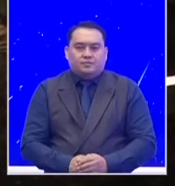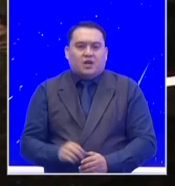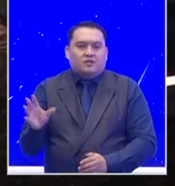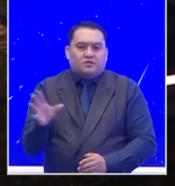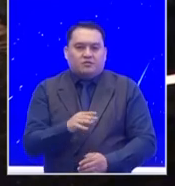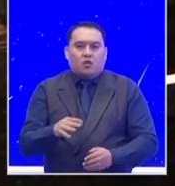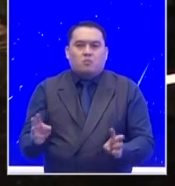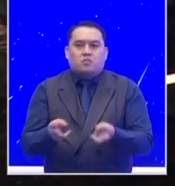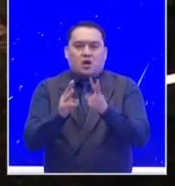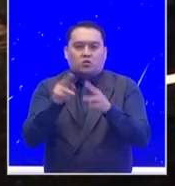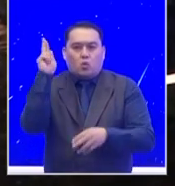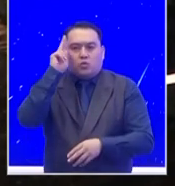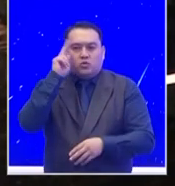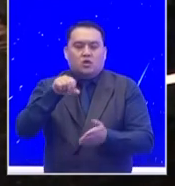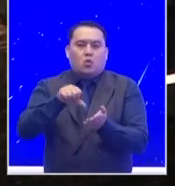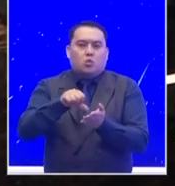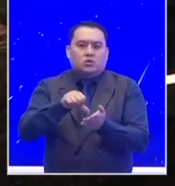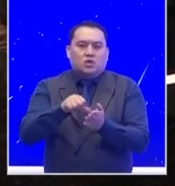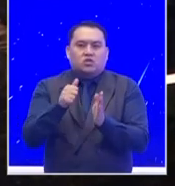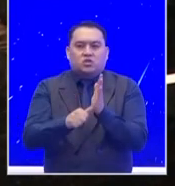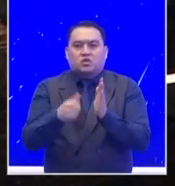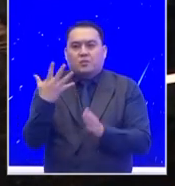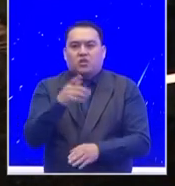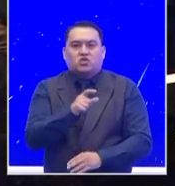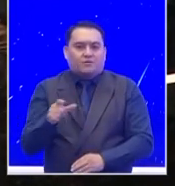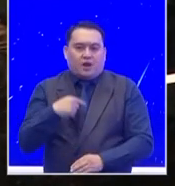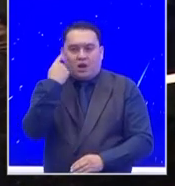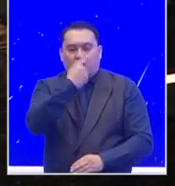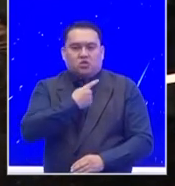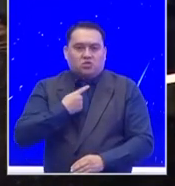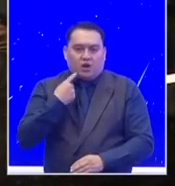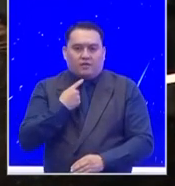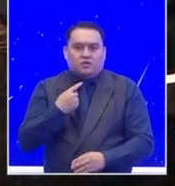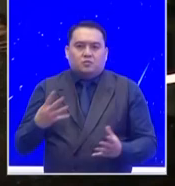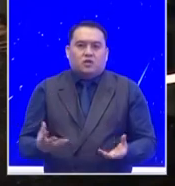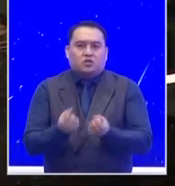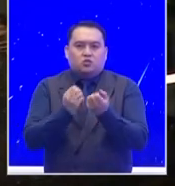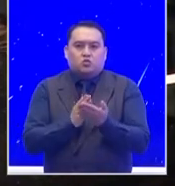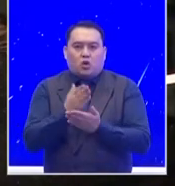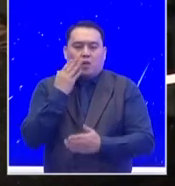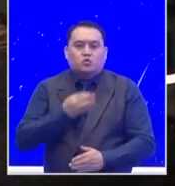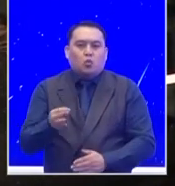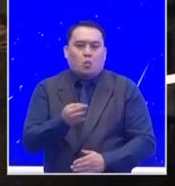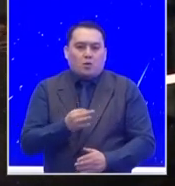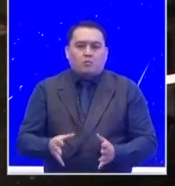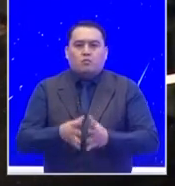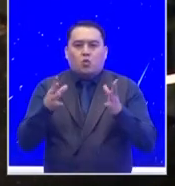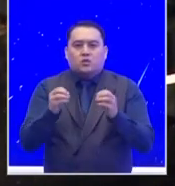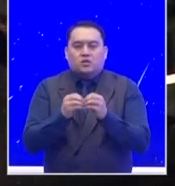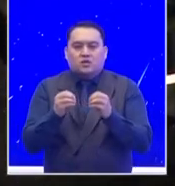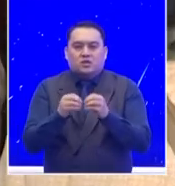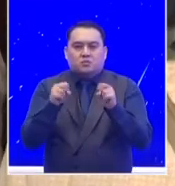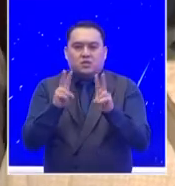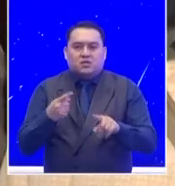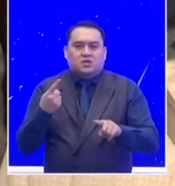Всего в пожарно-тактическом учении принимали участие 65 человек личного состава ДЧС Алматинской области и более 10